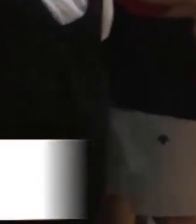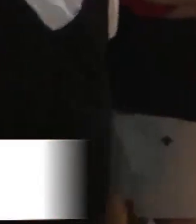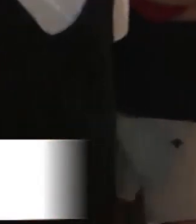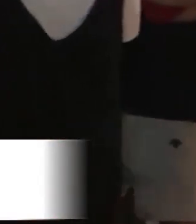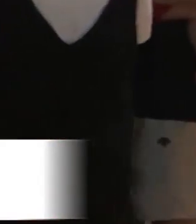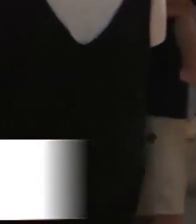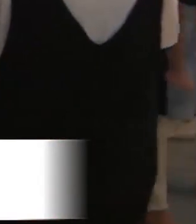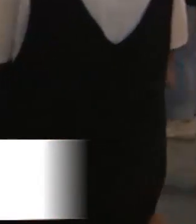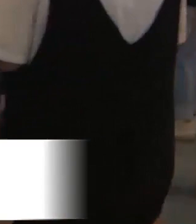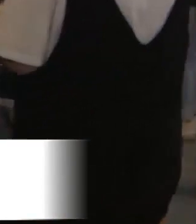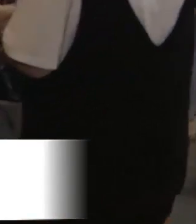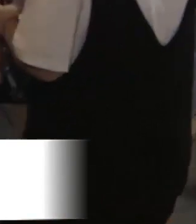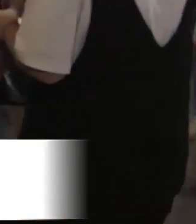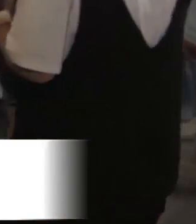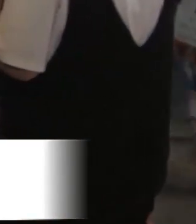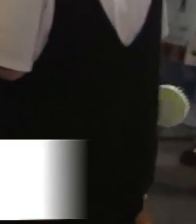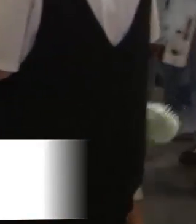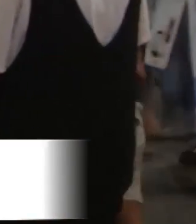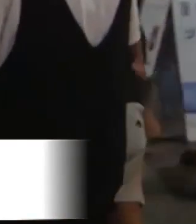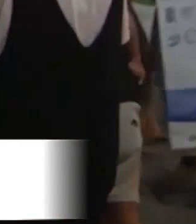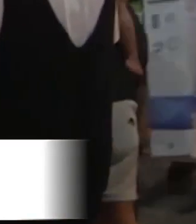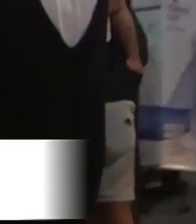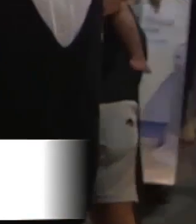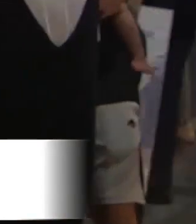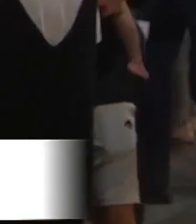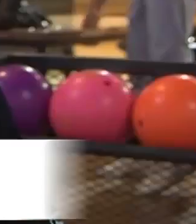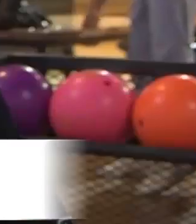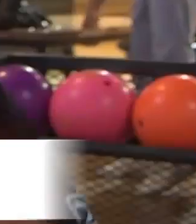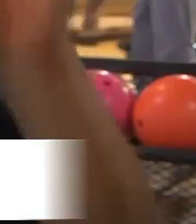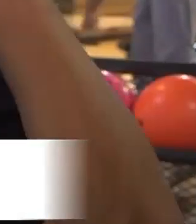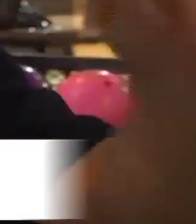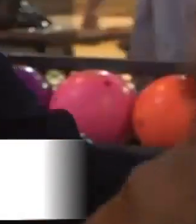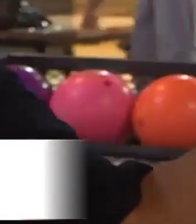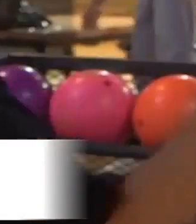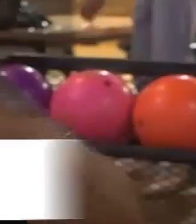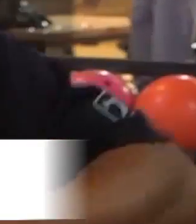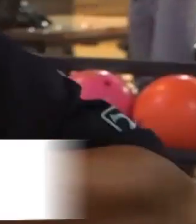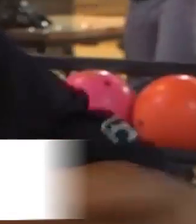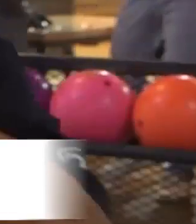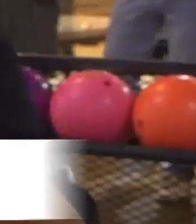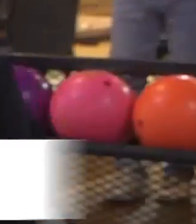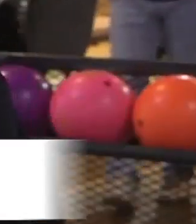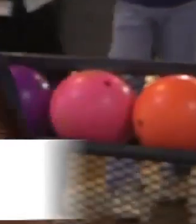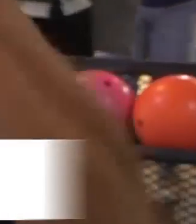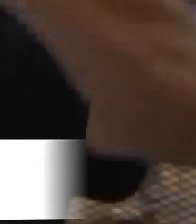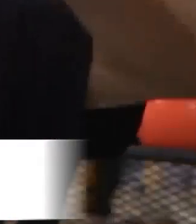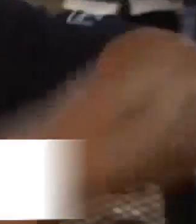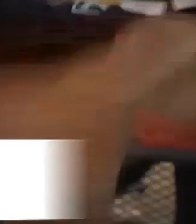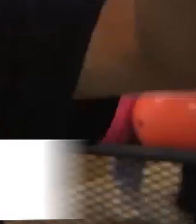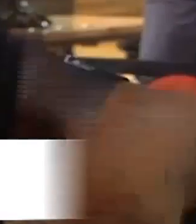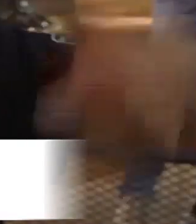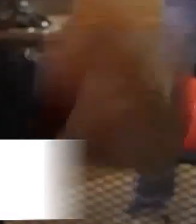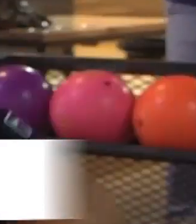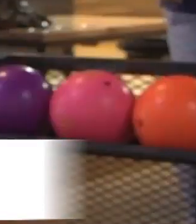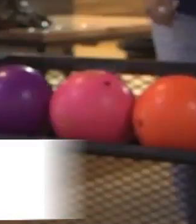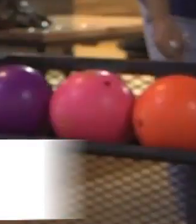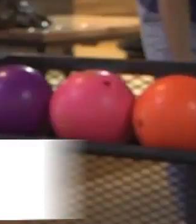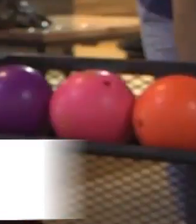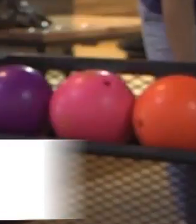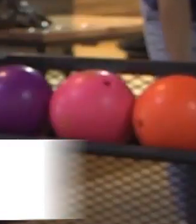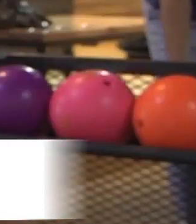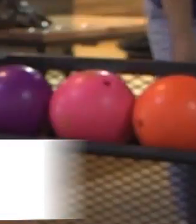모아서 열심히 해서 즐거운 경기가 됐던 것 같습니다. 보시면 다들 웃으면서 반가움의 인사를